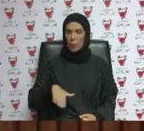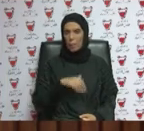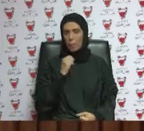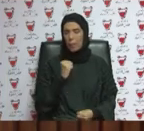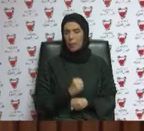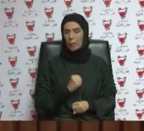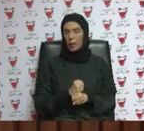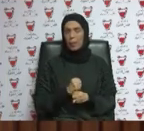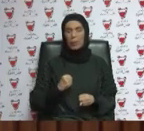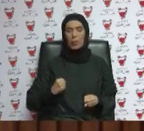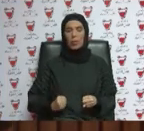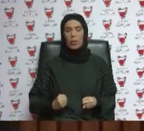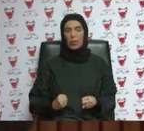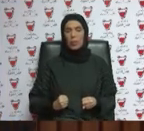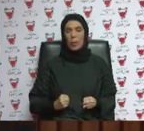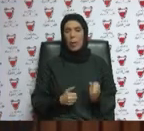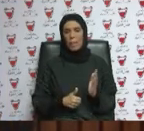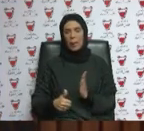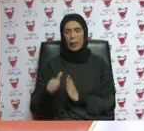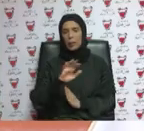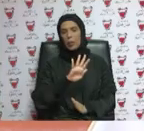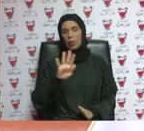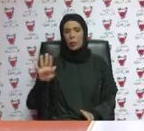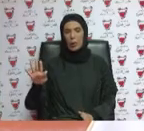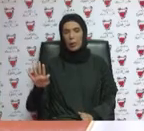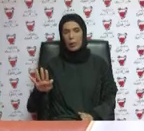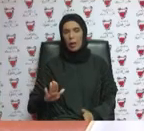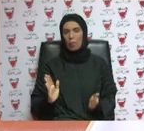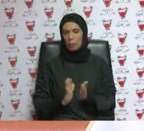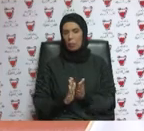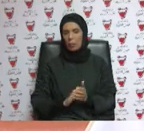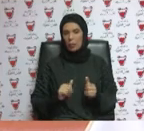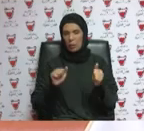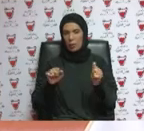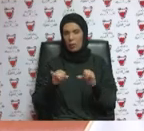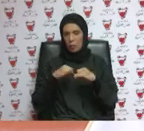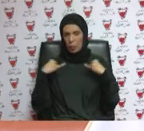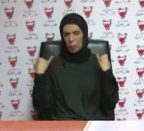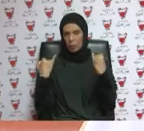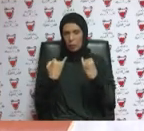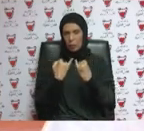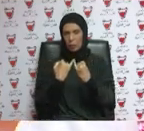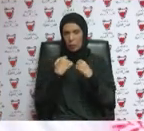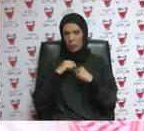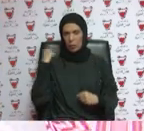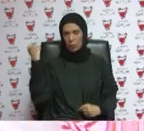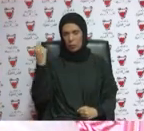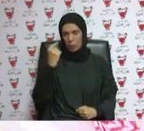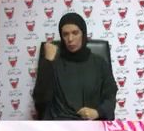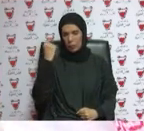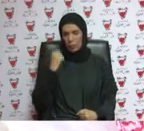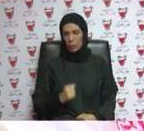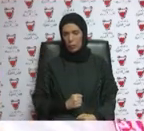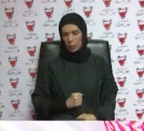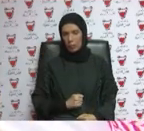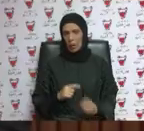فأصبح ما تقوم به مملكة البحرين بقيادتها وشعبها محل إشادة من المنظمات والجهات الدولية في هذا المجال. وما